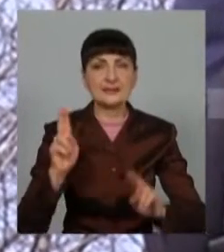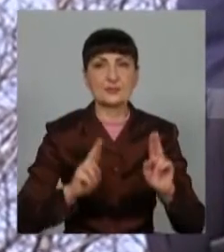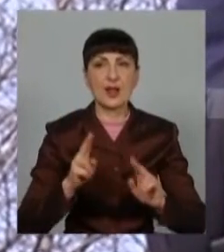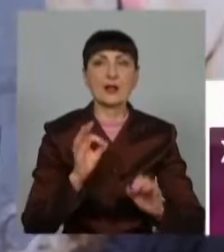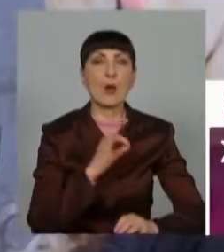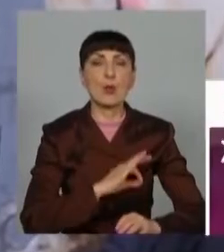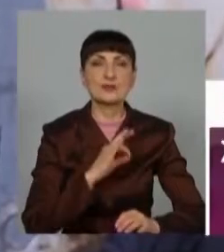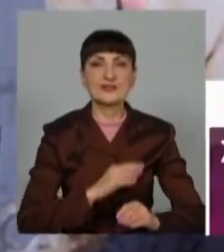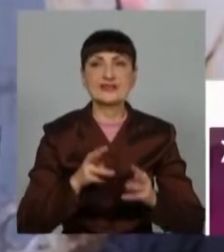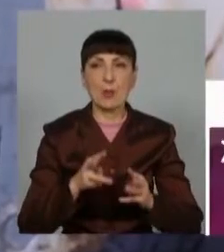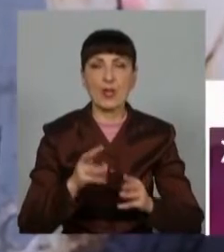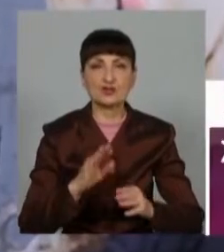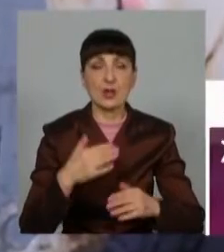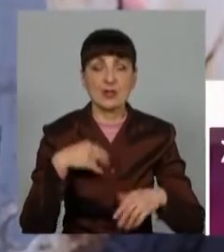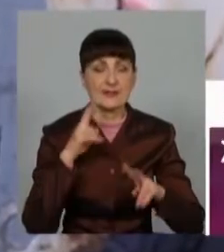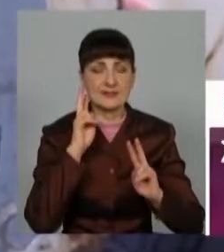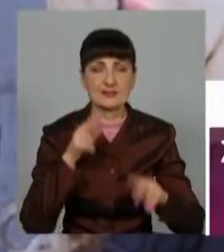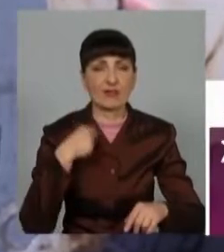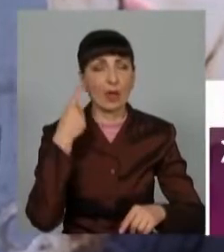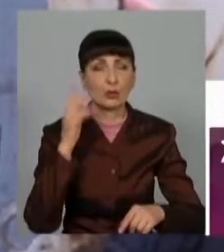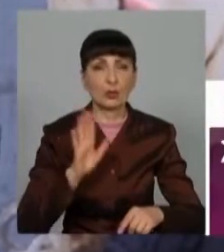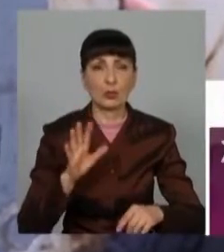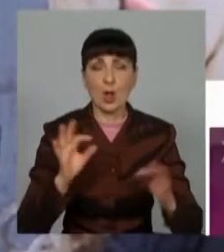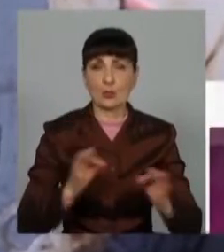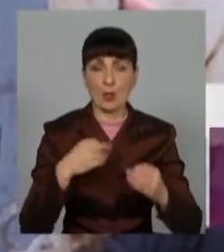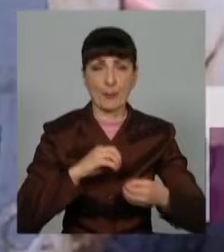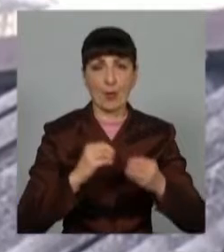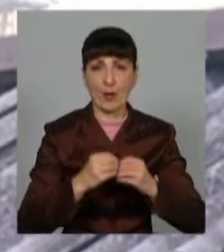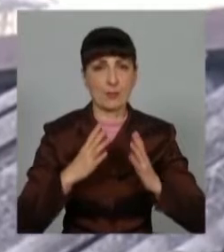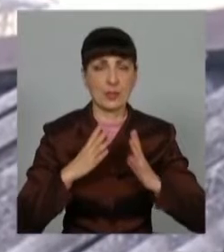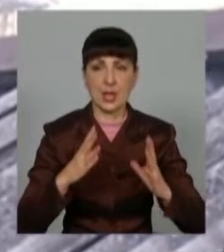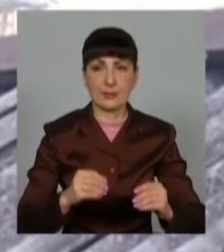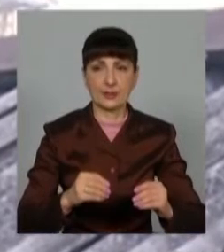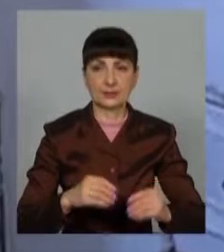пользоваться печью? Нет, особо не задумывалась, так как ничего проблемного не было.